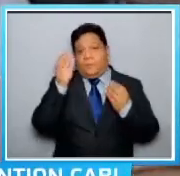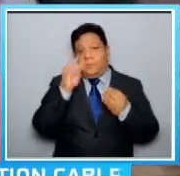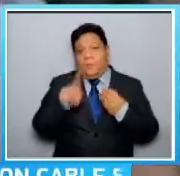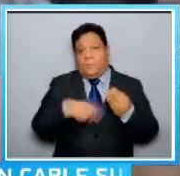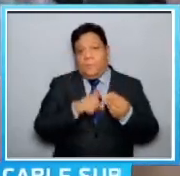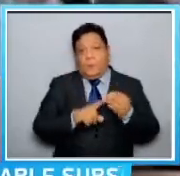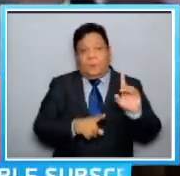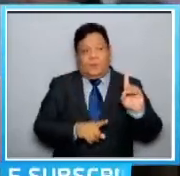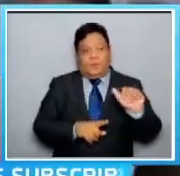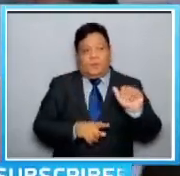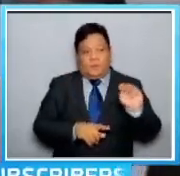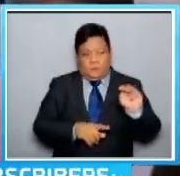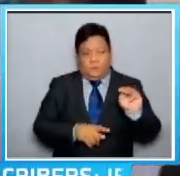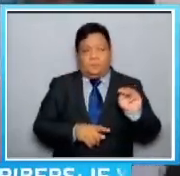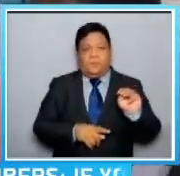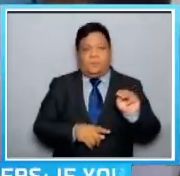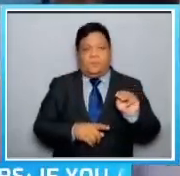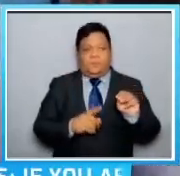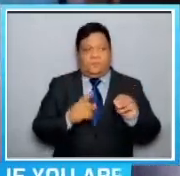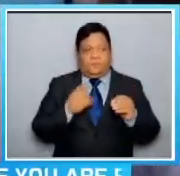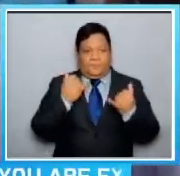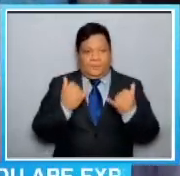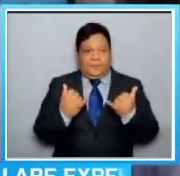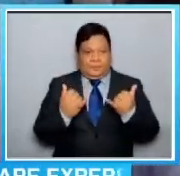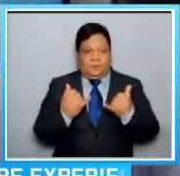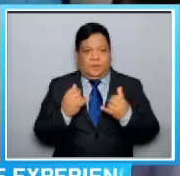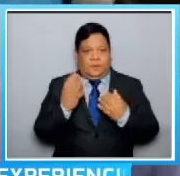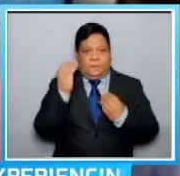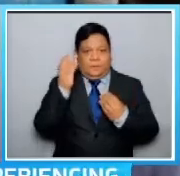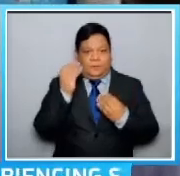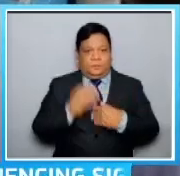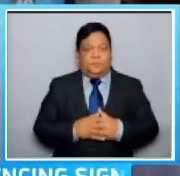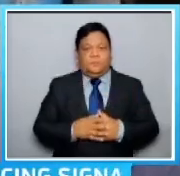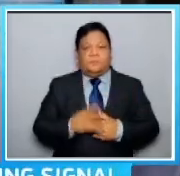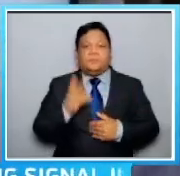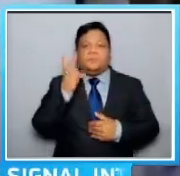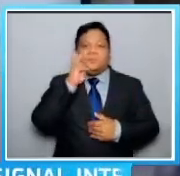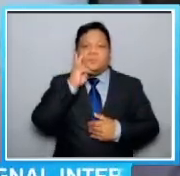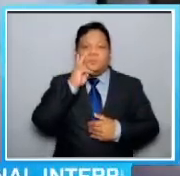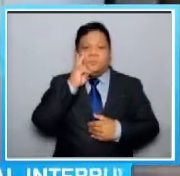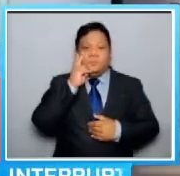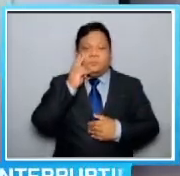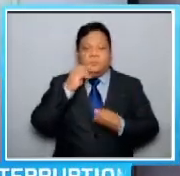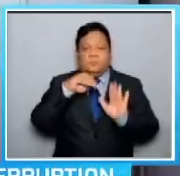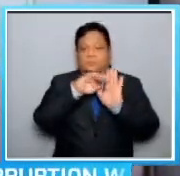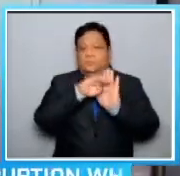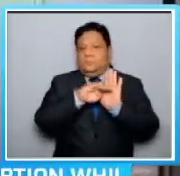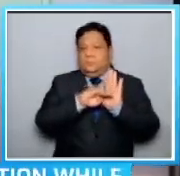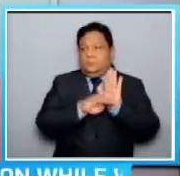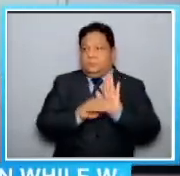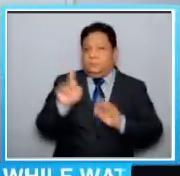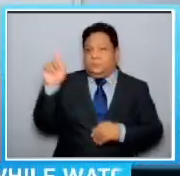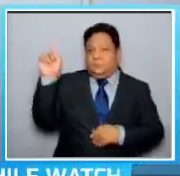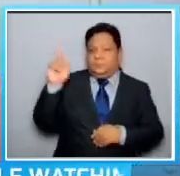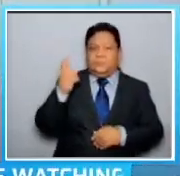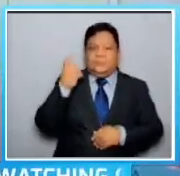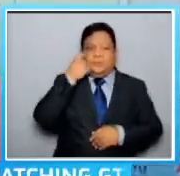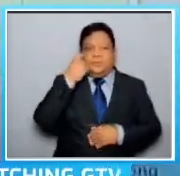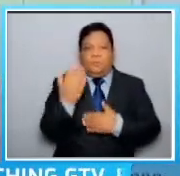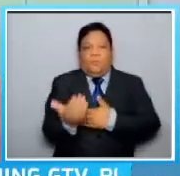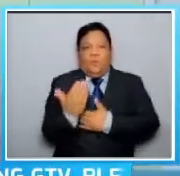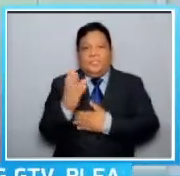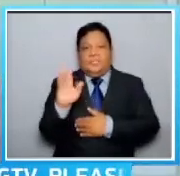August 31. Ito po yung elevation ng mga dams natin kanina ng alas 6 ng umaga. Yung angat po natin